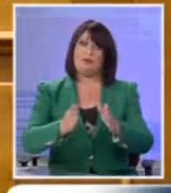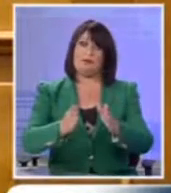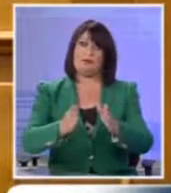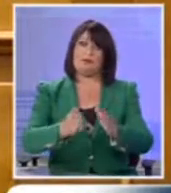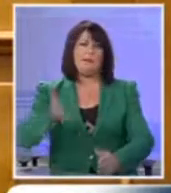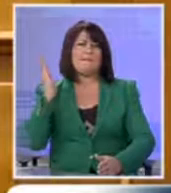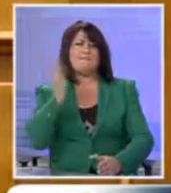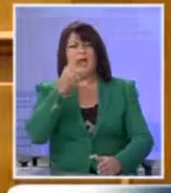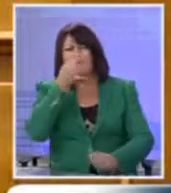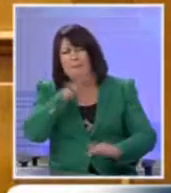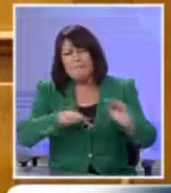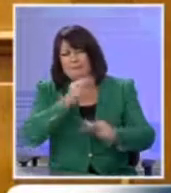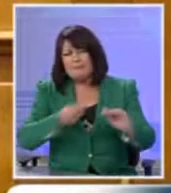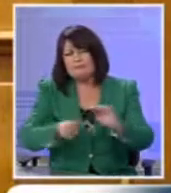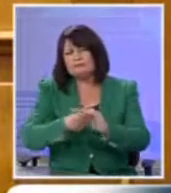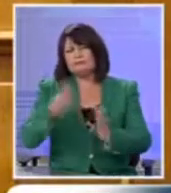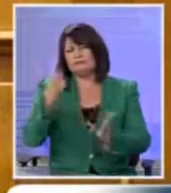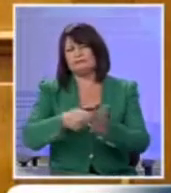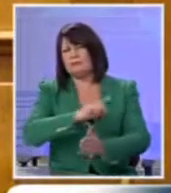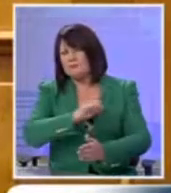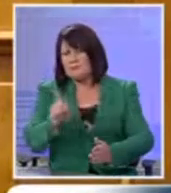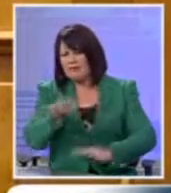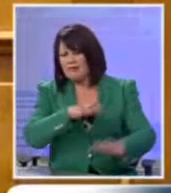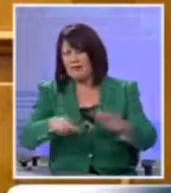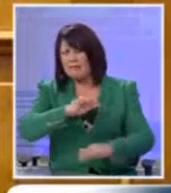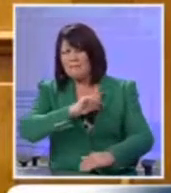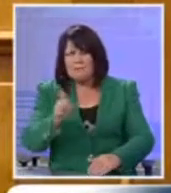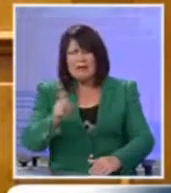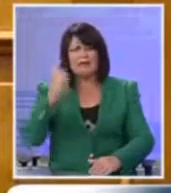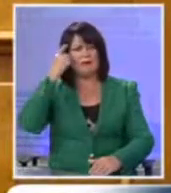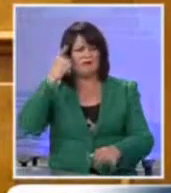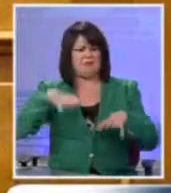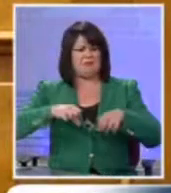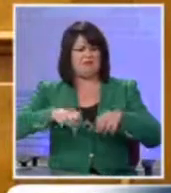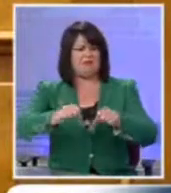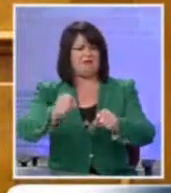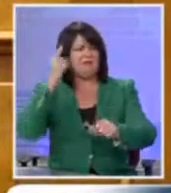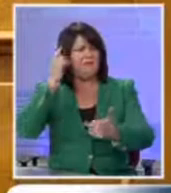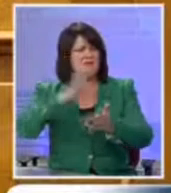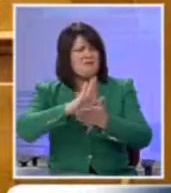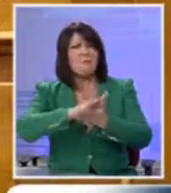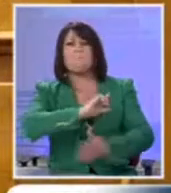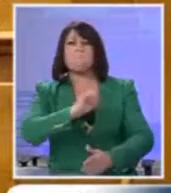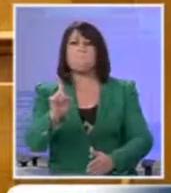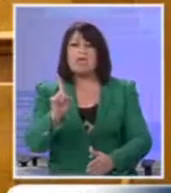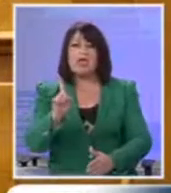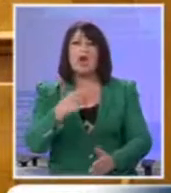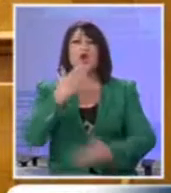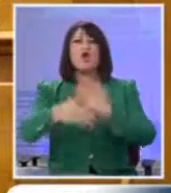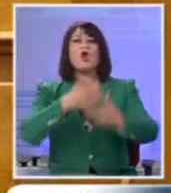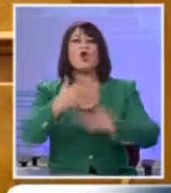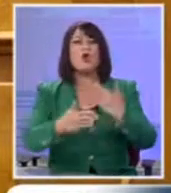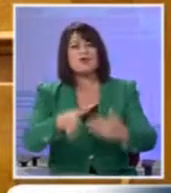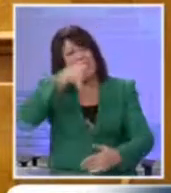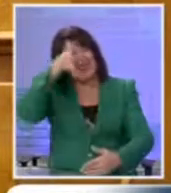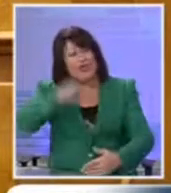της διαφθοράς, στη διάλυση καθεστωτικών νοοτροπιών που καπηλεύτηκαν επί δεκαετίες τον